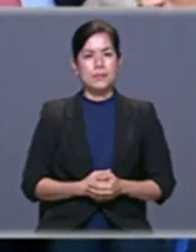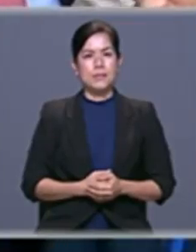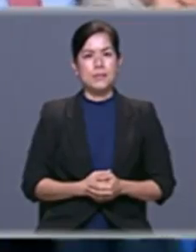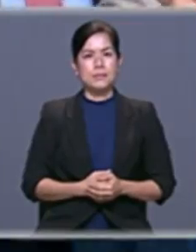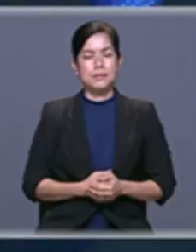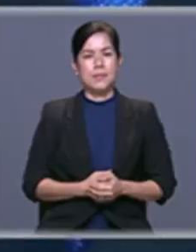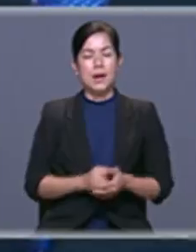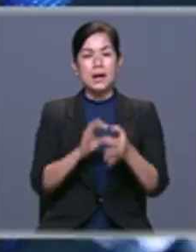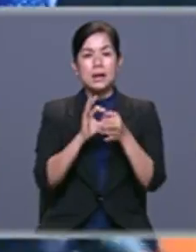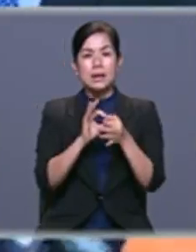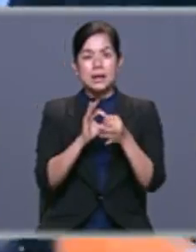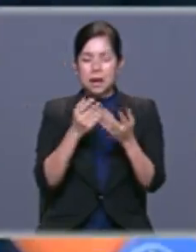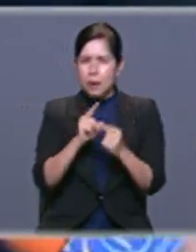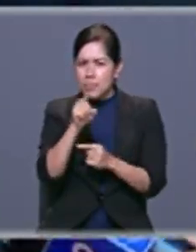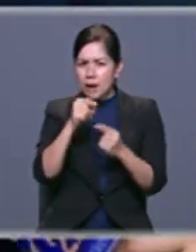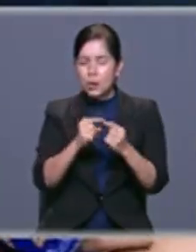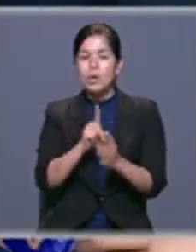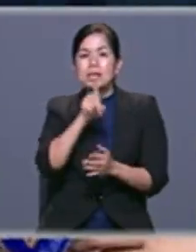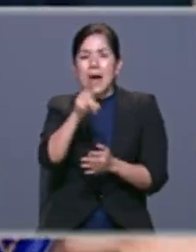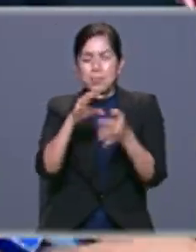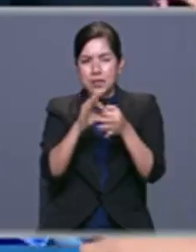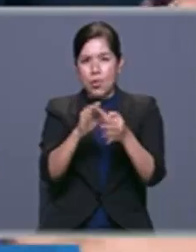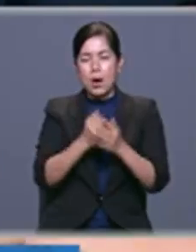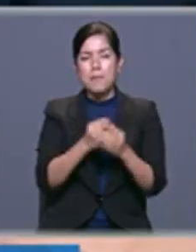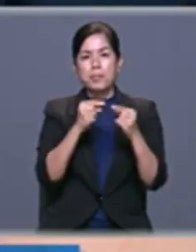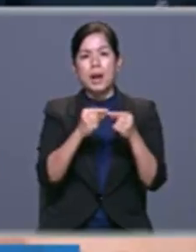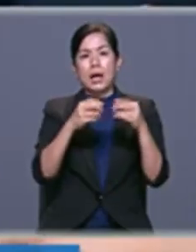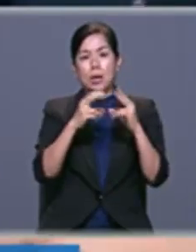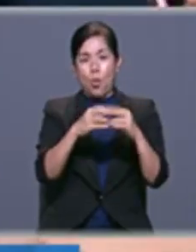ความคืบหน้าคณะกรรมการเลือกสวครับตอนนี้เป็นยังไงบ้างครับ